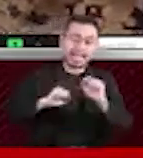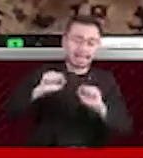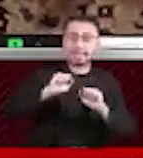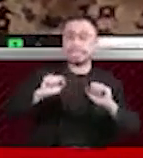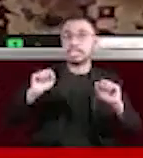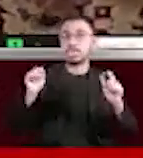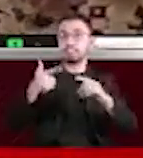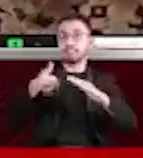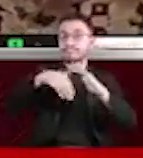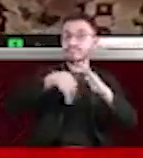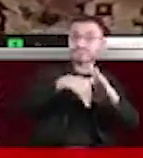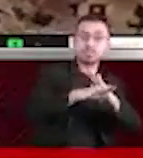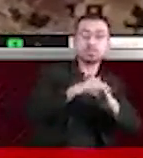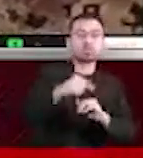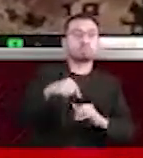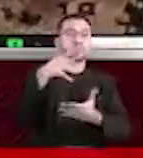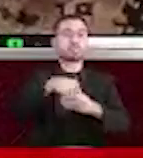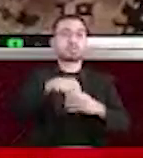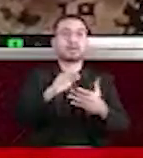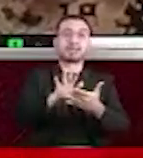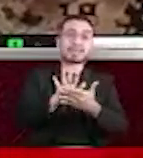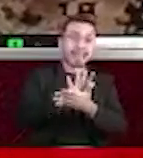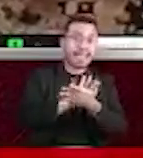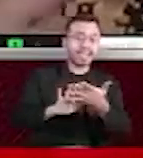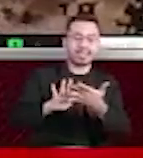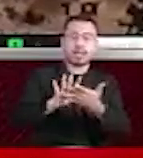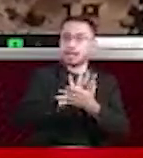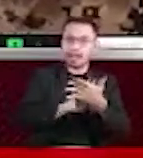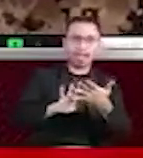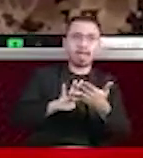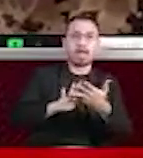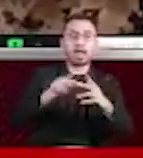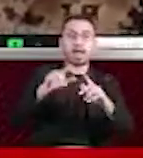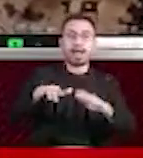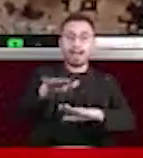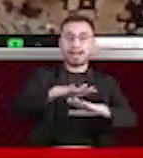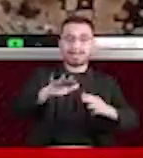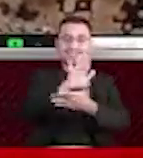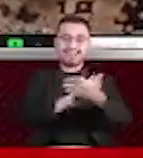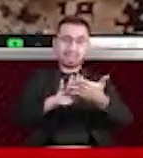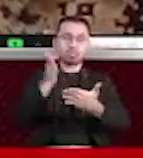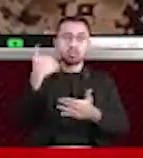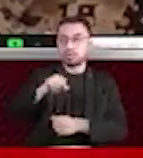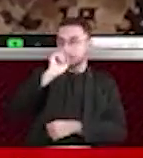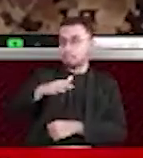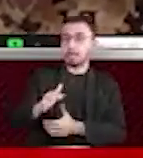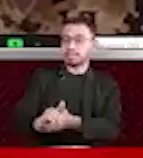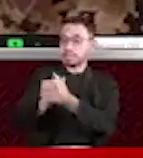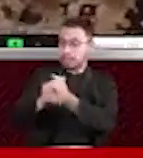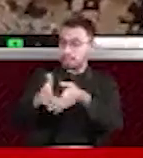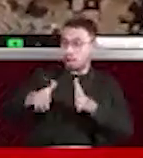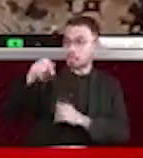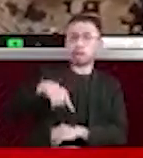semua itu artinya yang dulu ndak boleh yang dulu berjabatan tangan segala enggak boleh yang dulu beribadah dengan